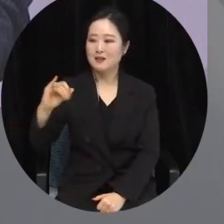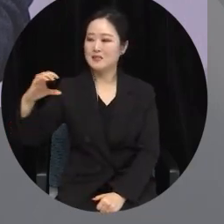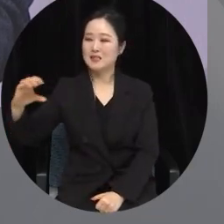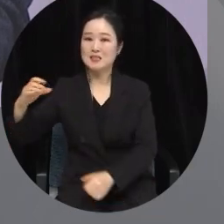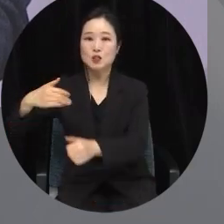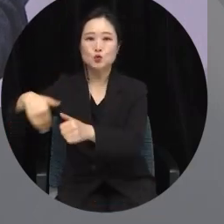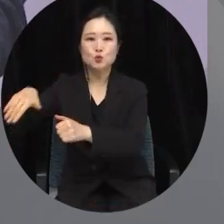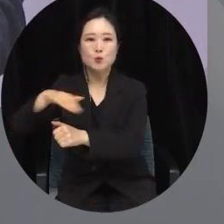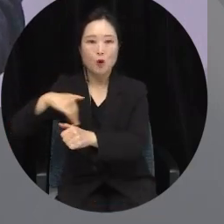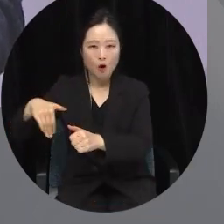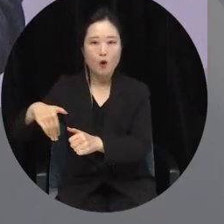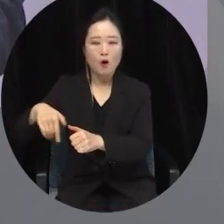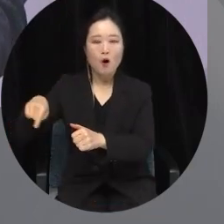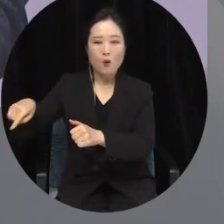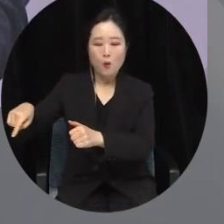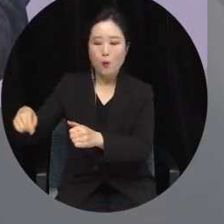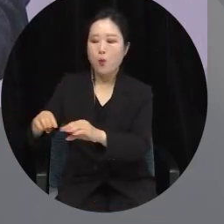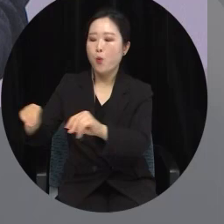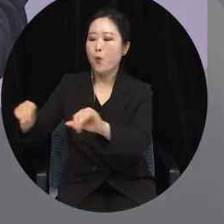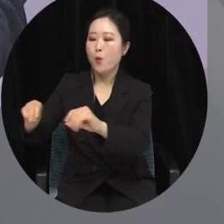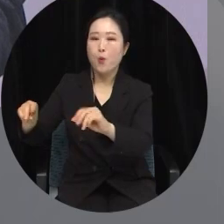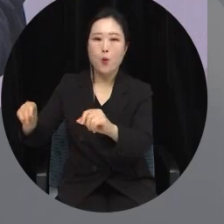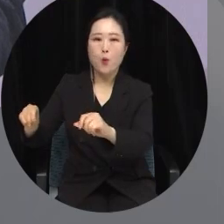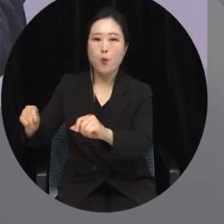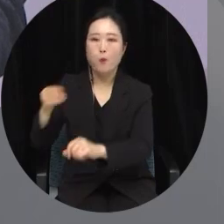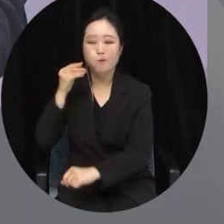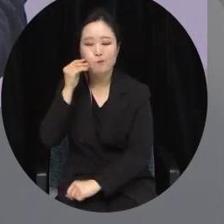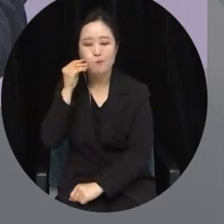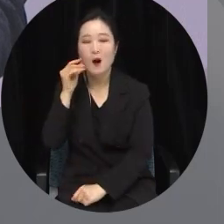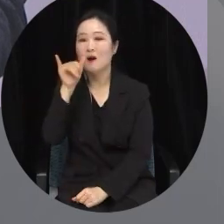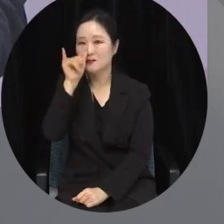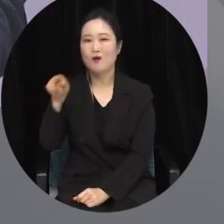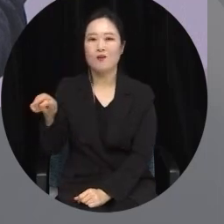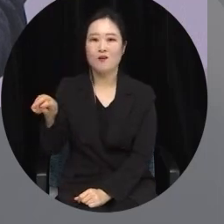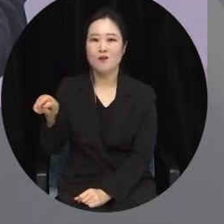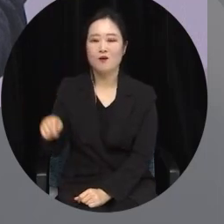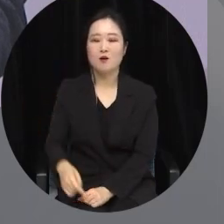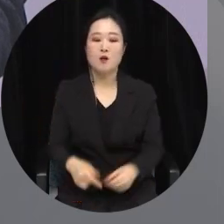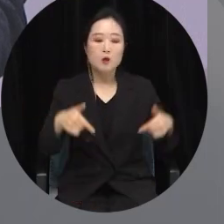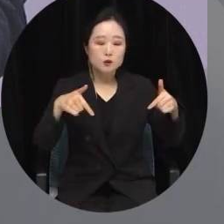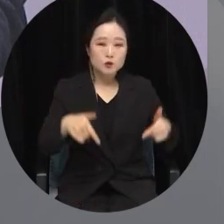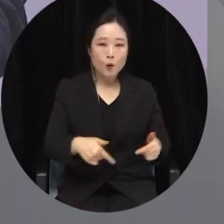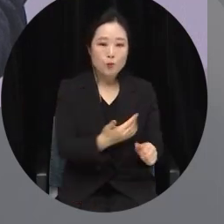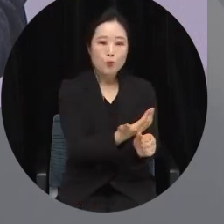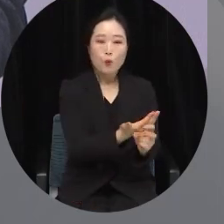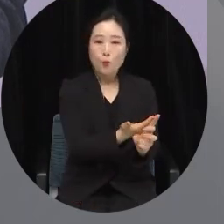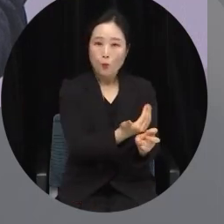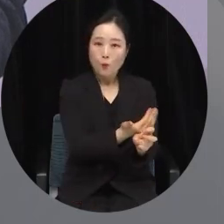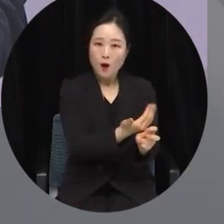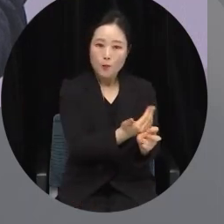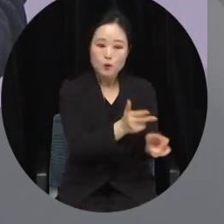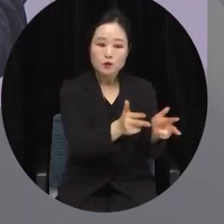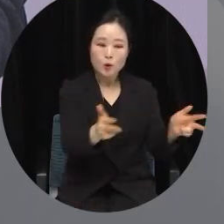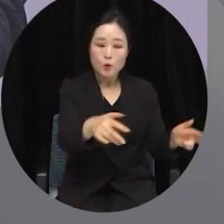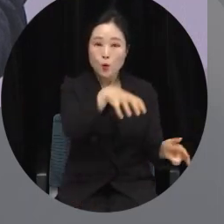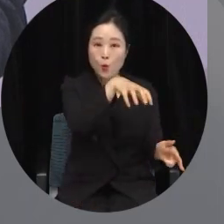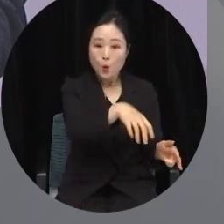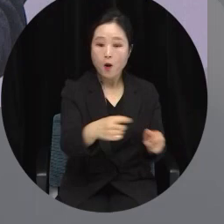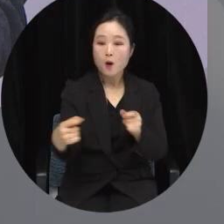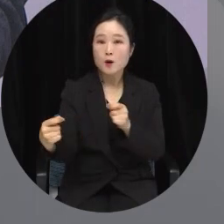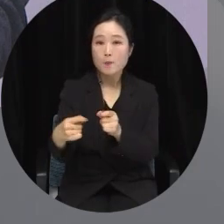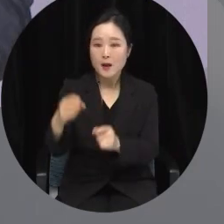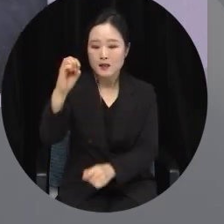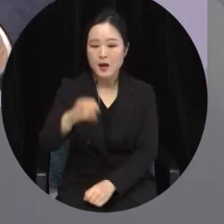좀 남아 있습니다. 그리고 아까 말씀하신 서부 화물터미널 옆에 양천 공영버스